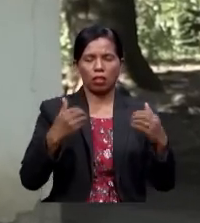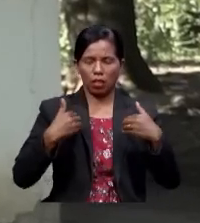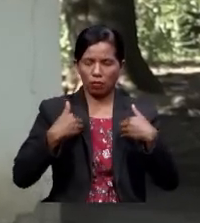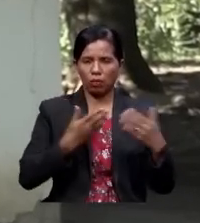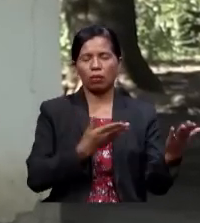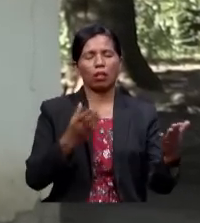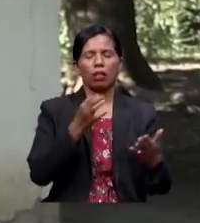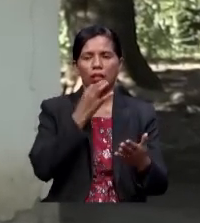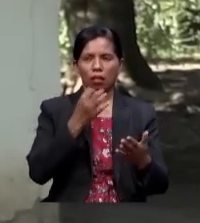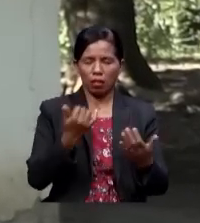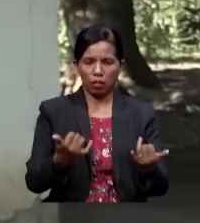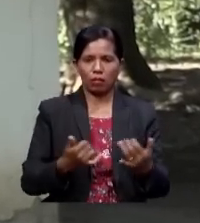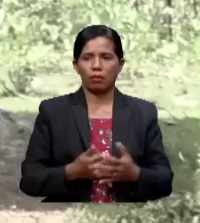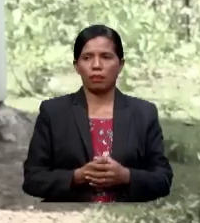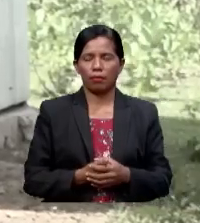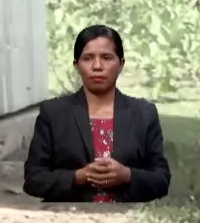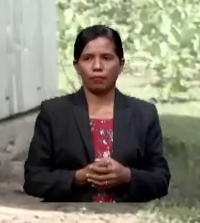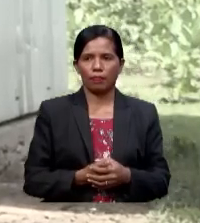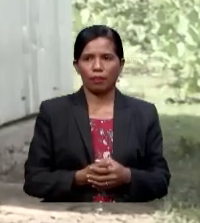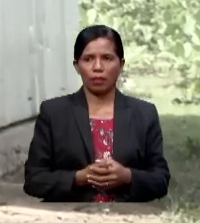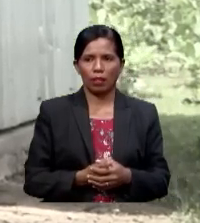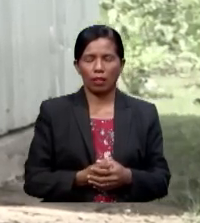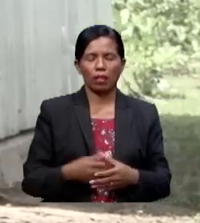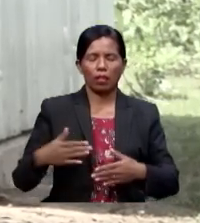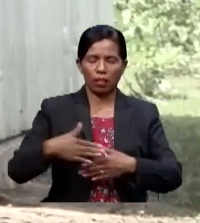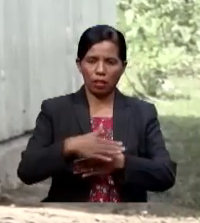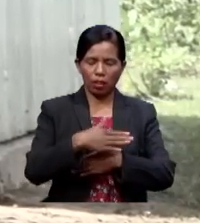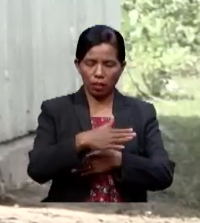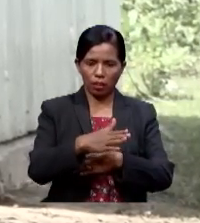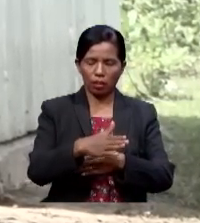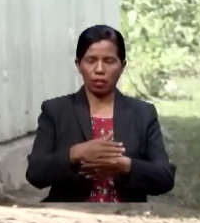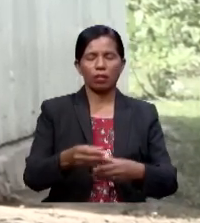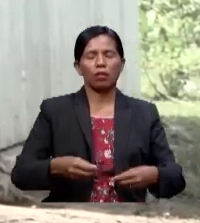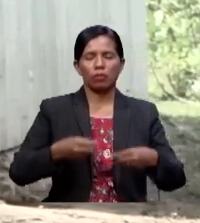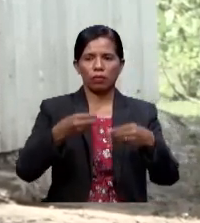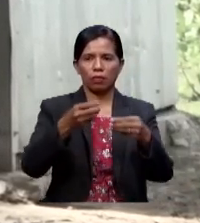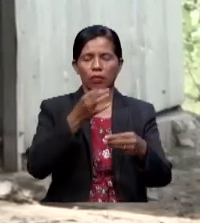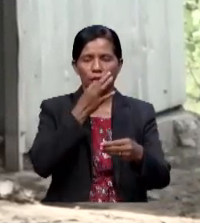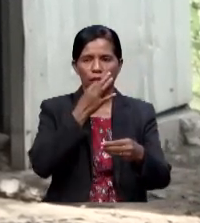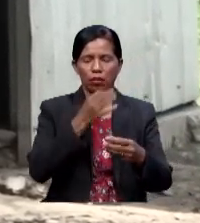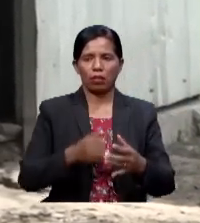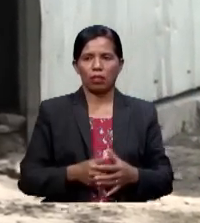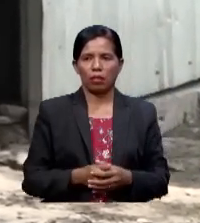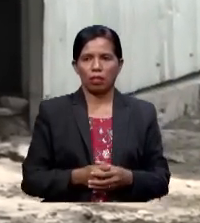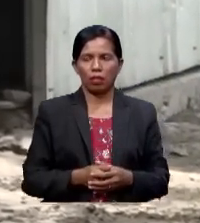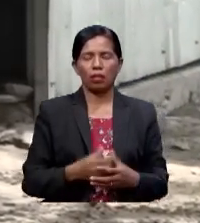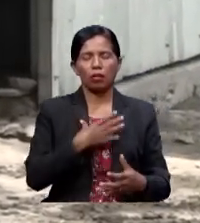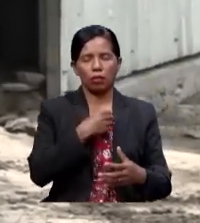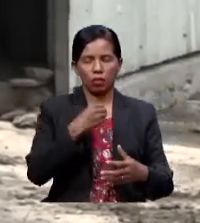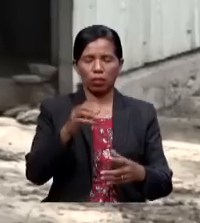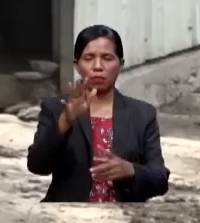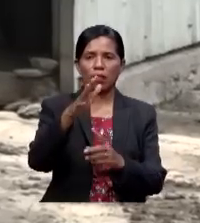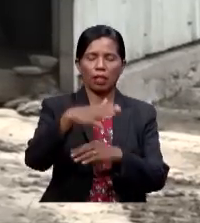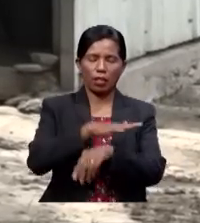Ya, hang hasa ikan rumah tahun itu mai. Selain niem kibit lima kayak dilatan.